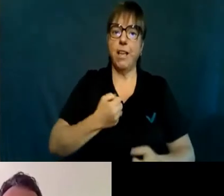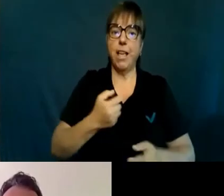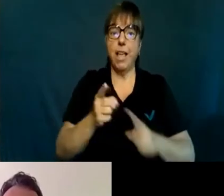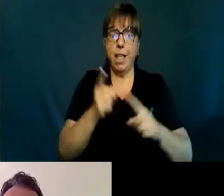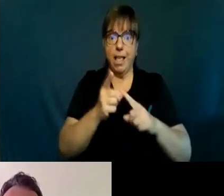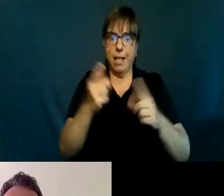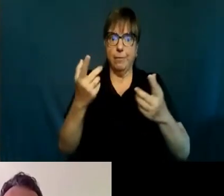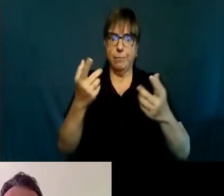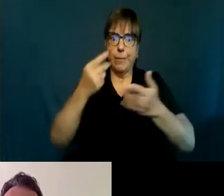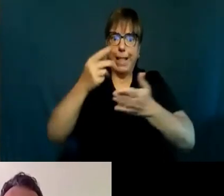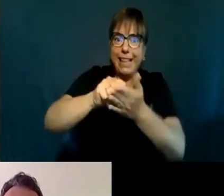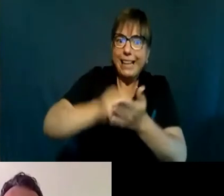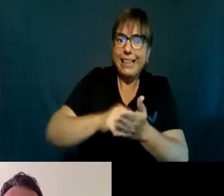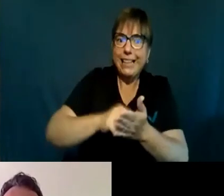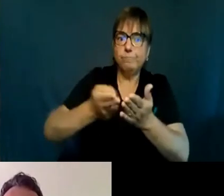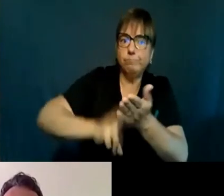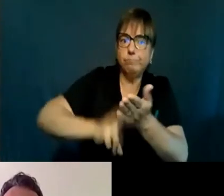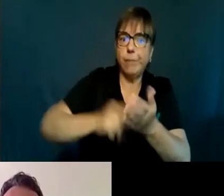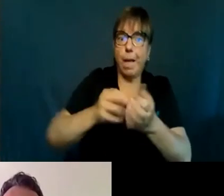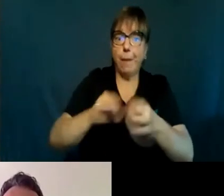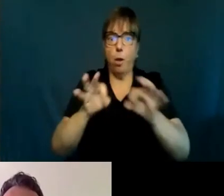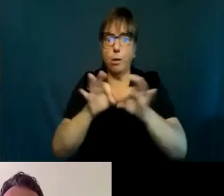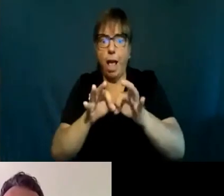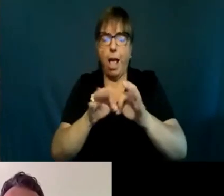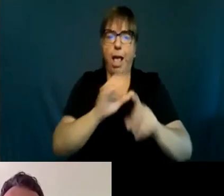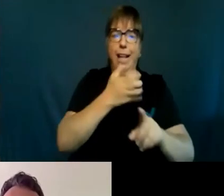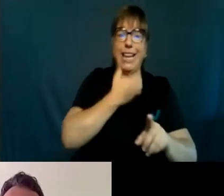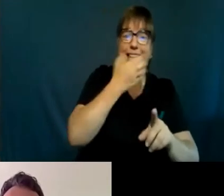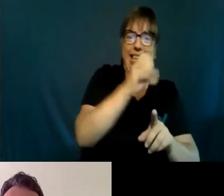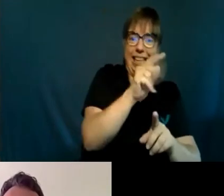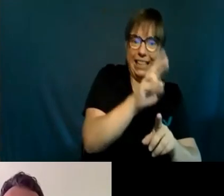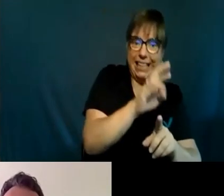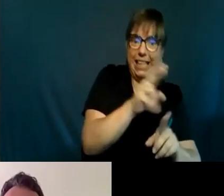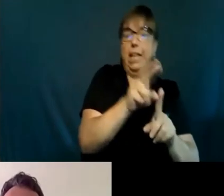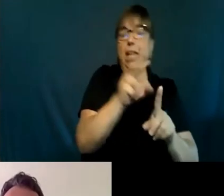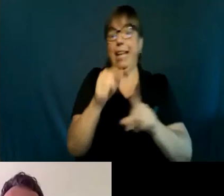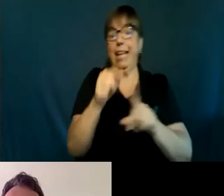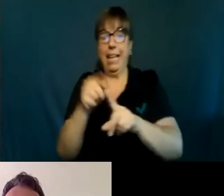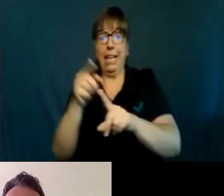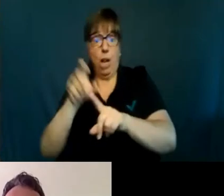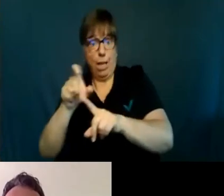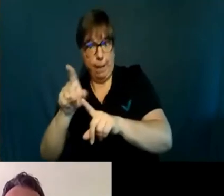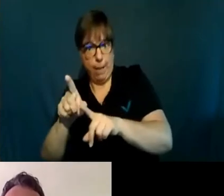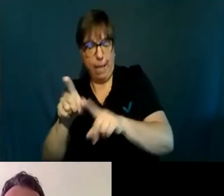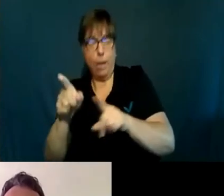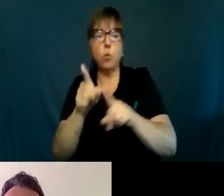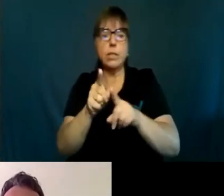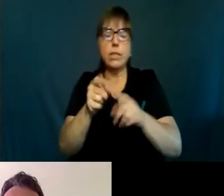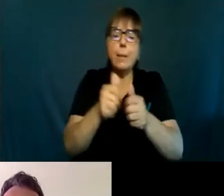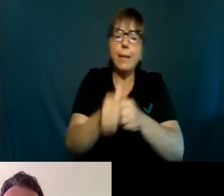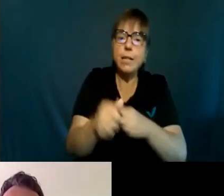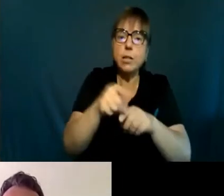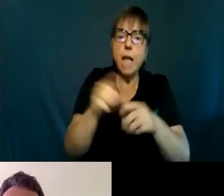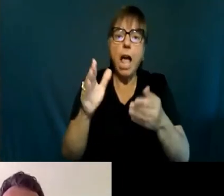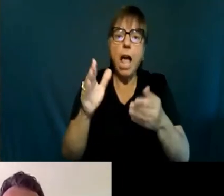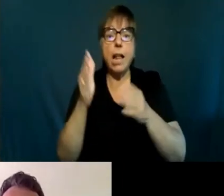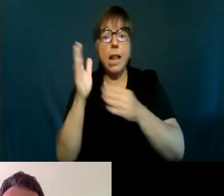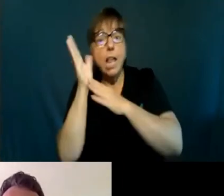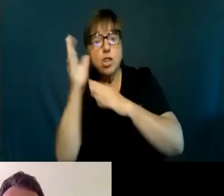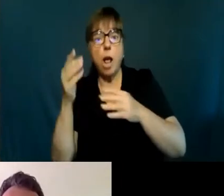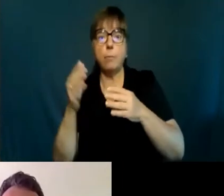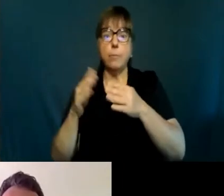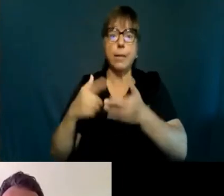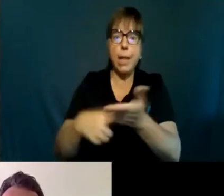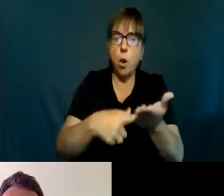entre les Cris et le Québec, et passage dans la Chambre des communes d'un projet de loi visant à harmoniser la législation canadienne avec la